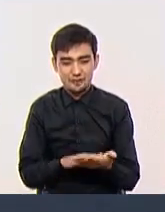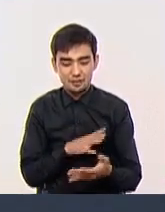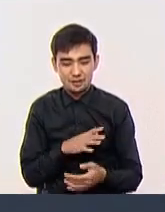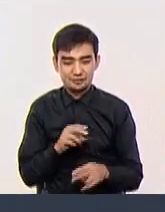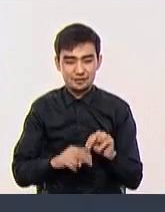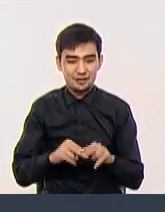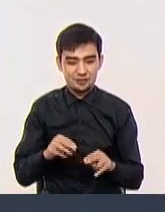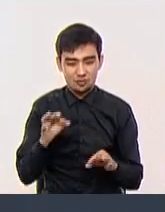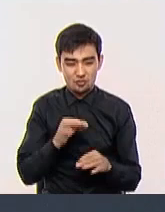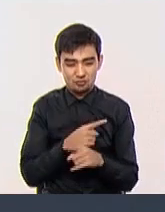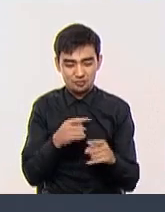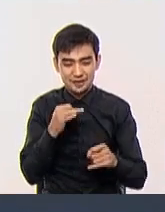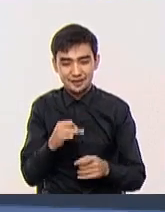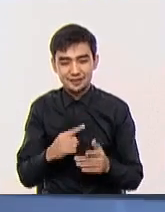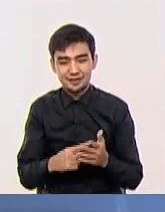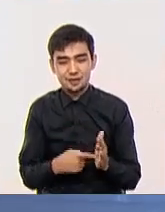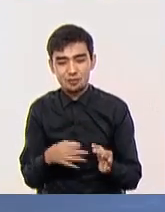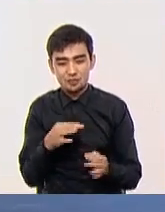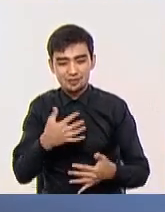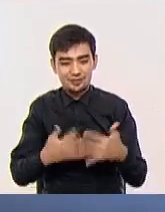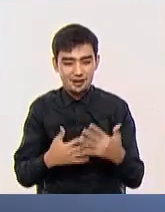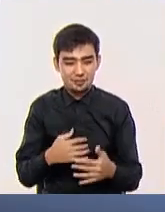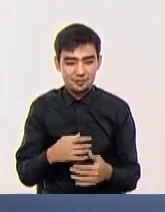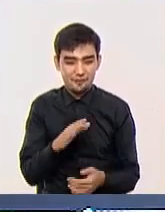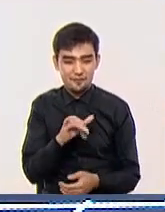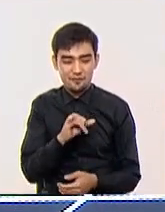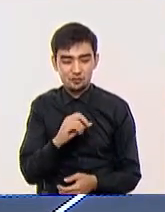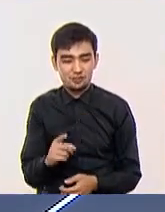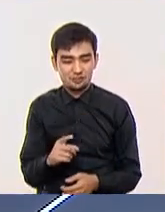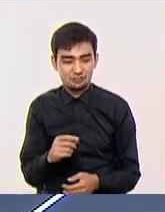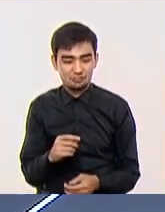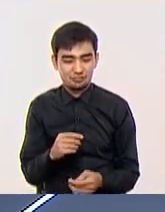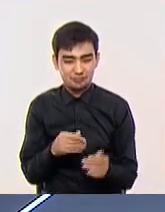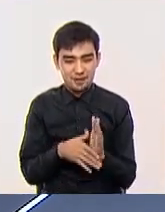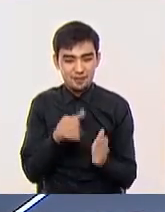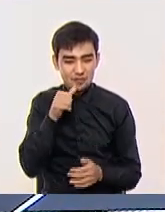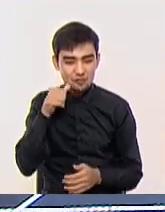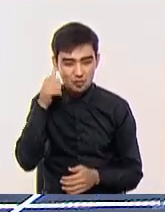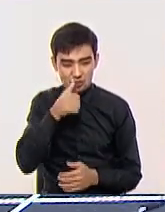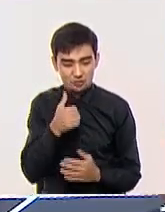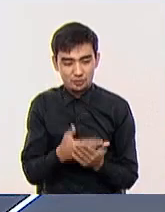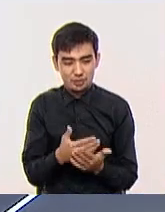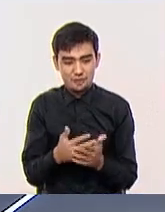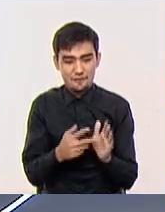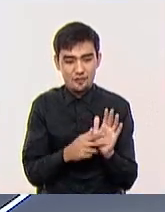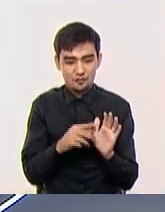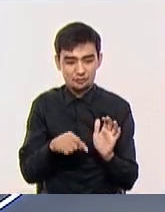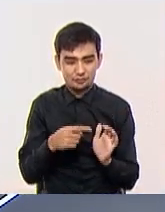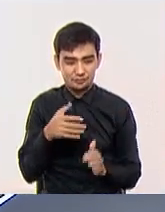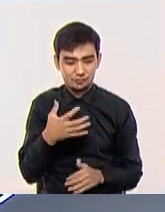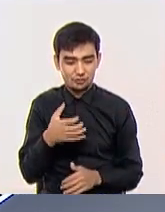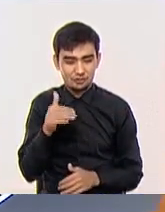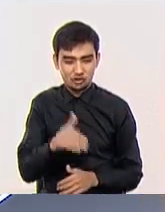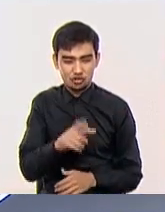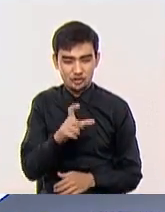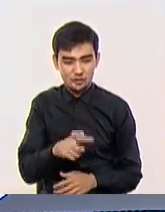Союзе строителей. При этом потребность слабо покрывают вузы. Несмотря на то, что в прошлом году чуть более 8,5 тысяч